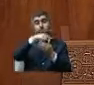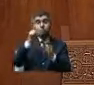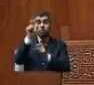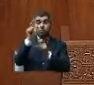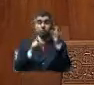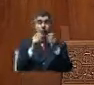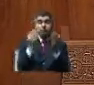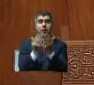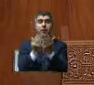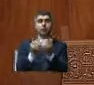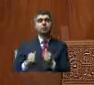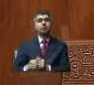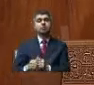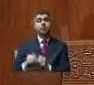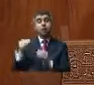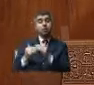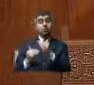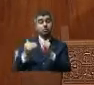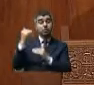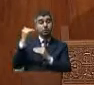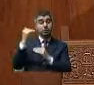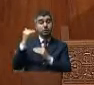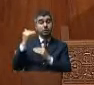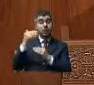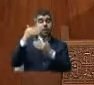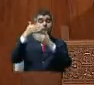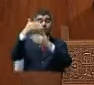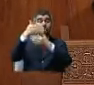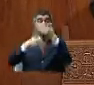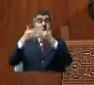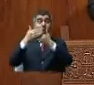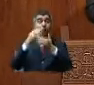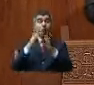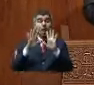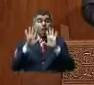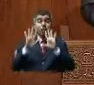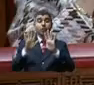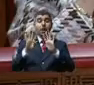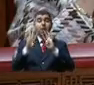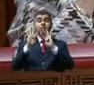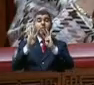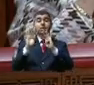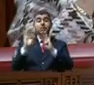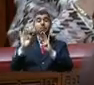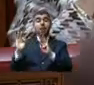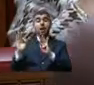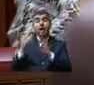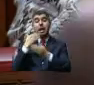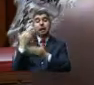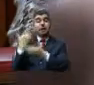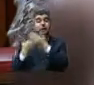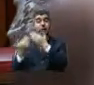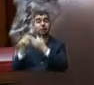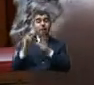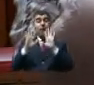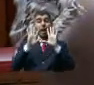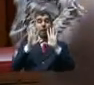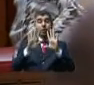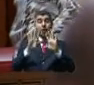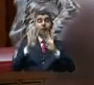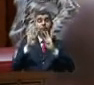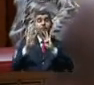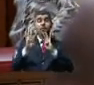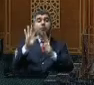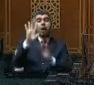2015-2016. وارتفع عدد المؤسسات التعليمية من 10,108 ديال المؤسسات ل